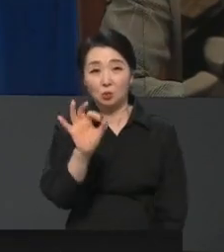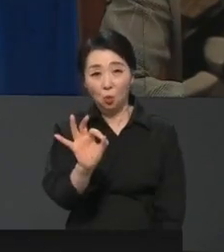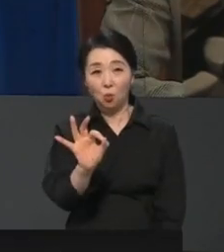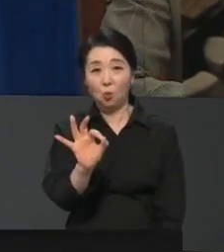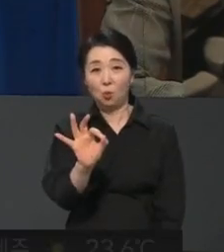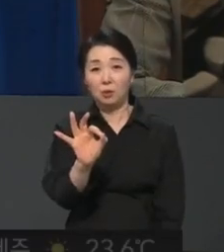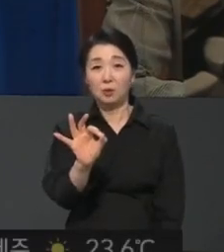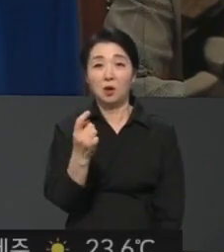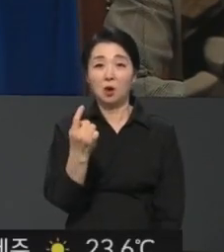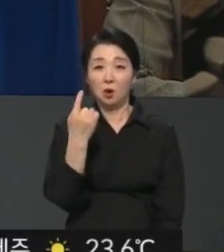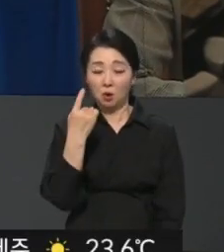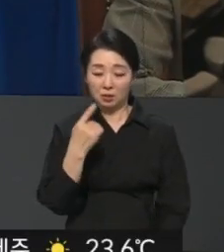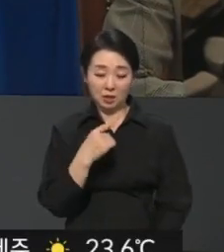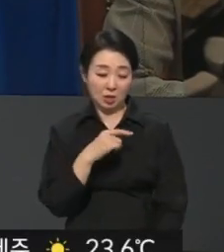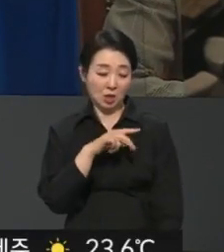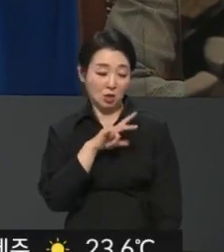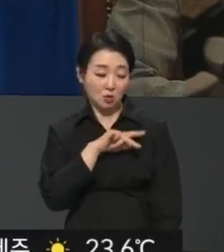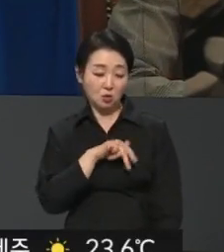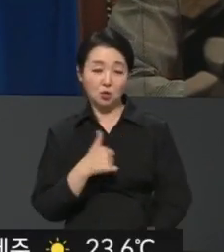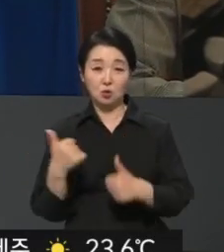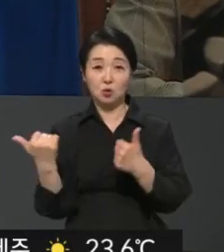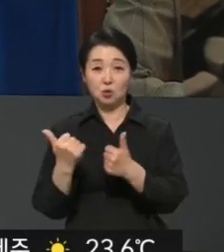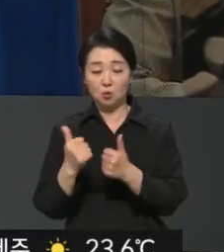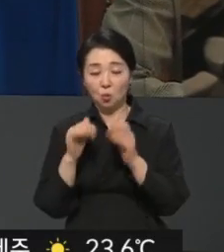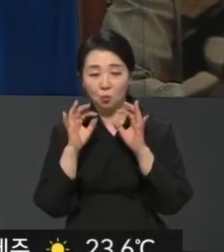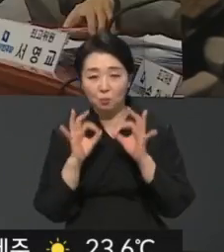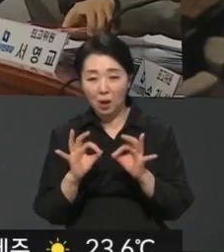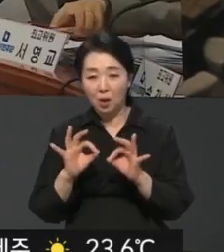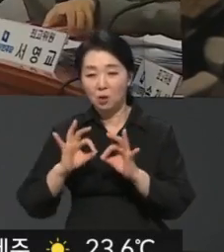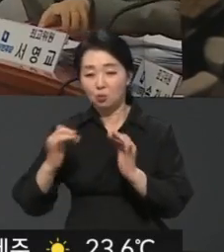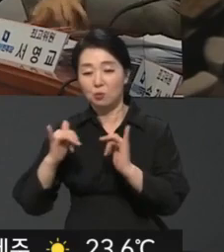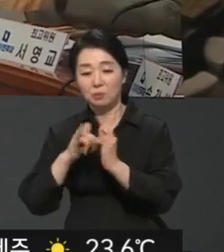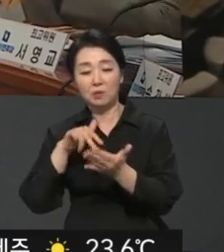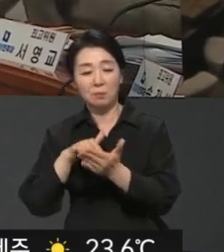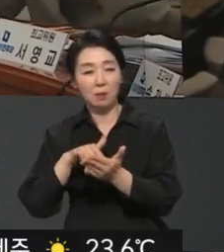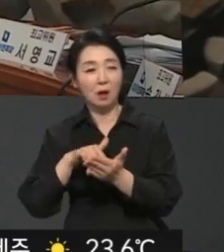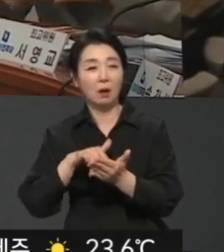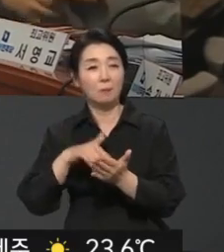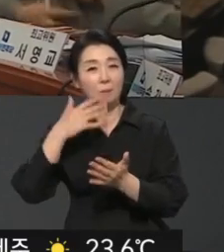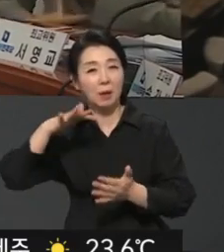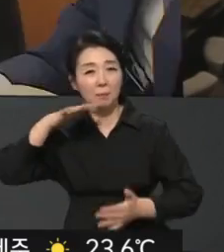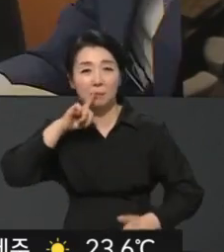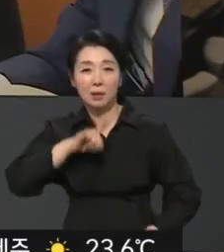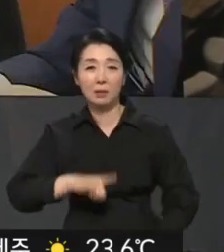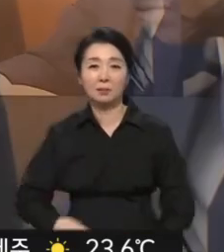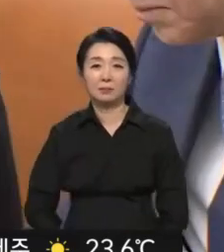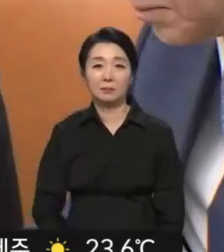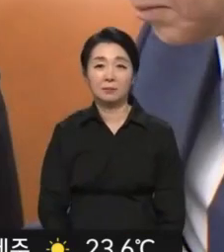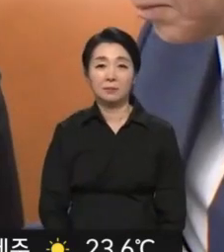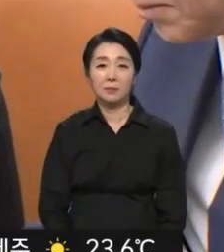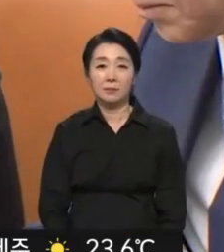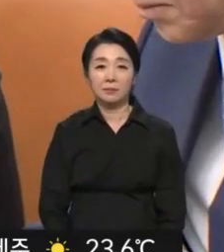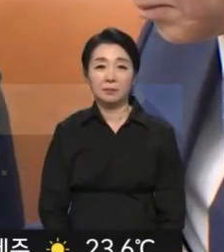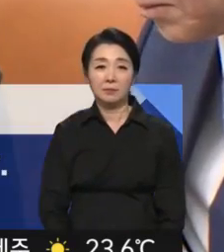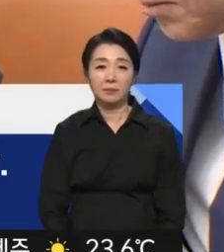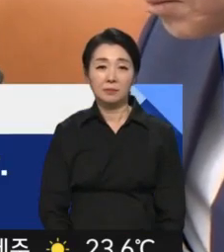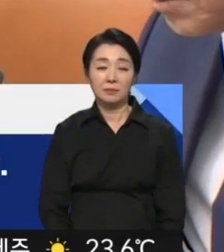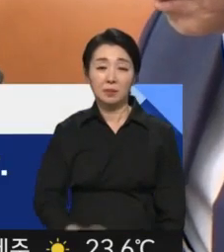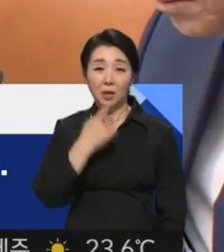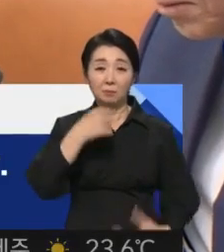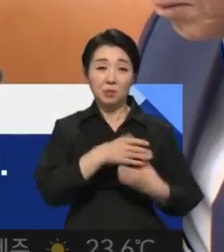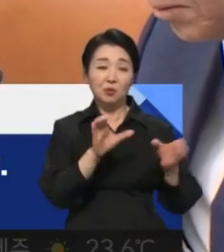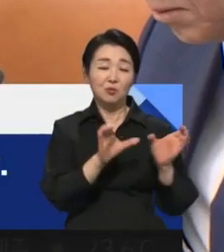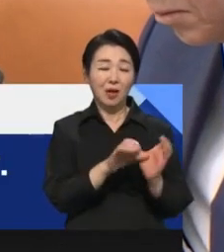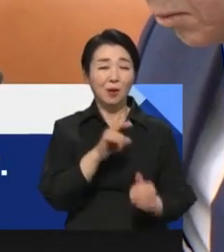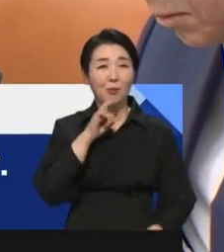국민 눈높이에서 보면 부족했을 거라고 이 대표 면전에서 직격탄을 날렸습니다. 우리 당의 지독하게 따라붙는